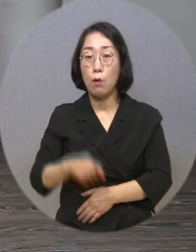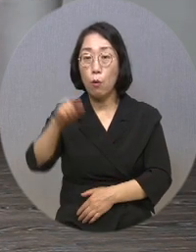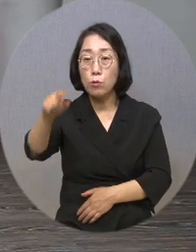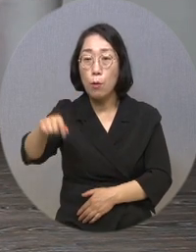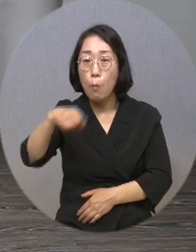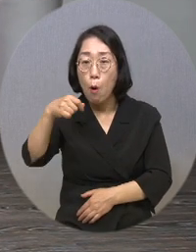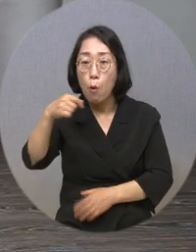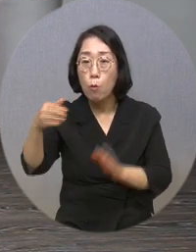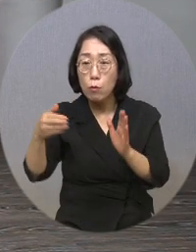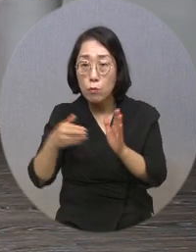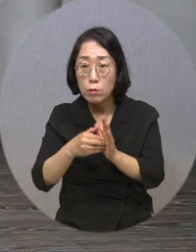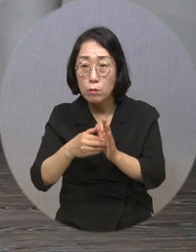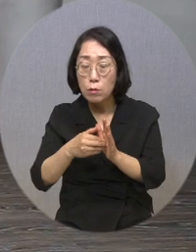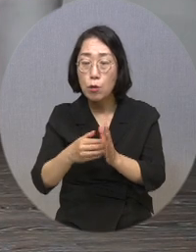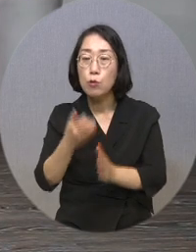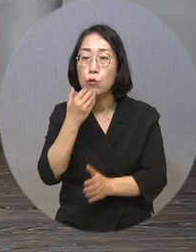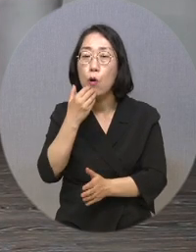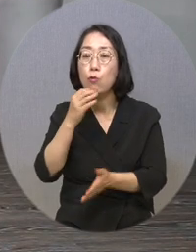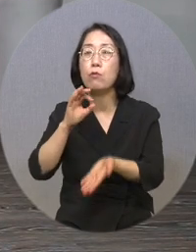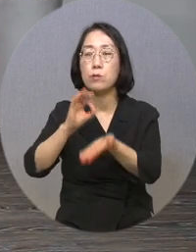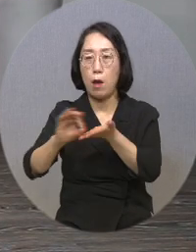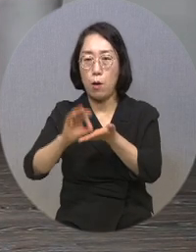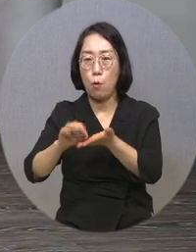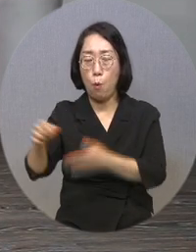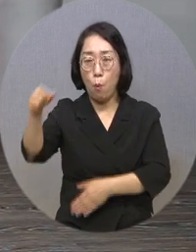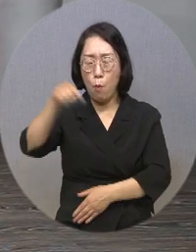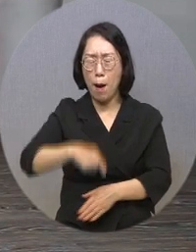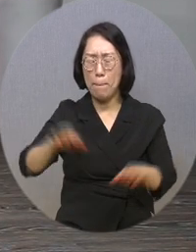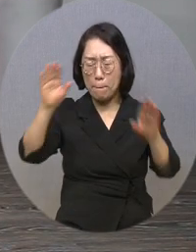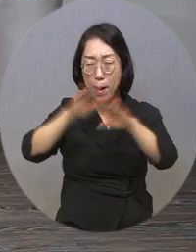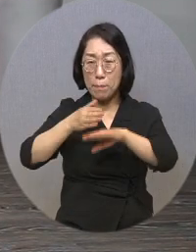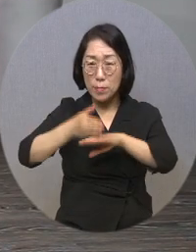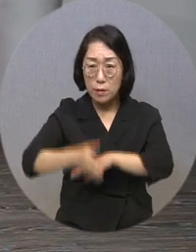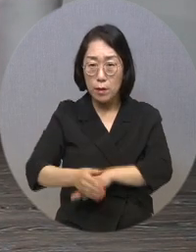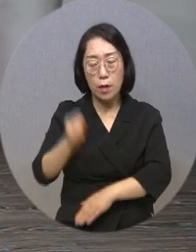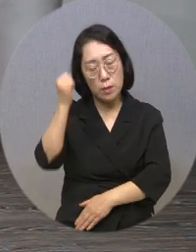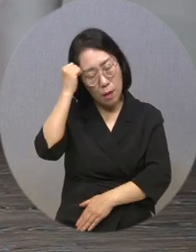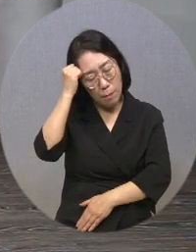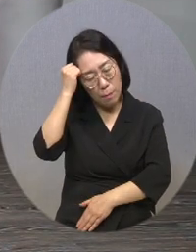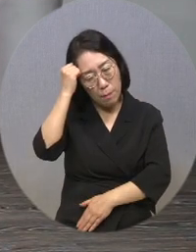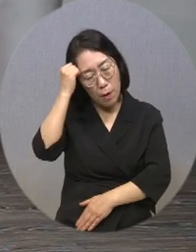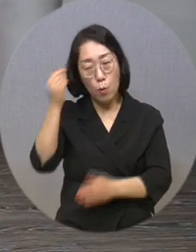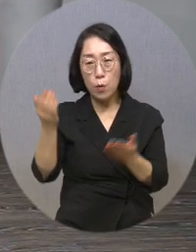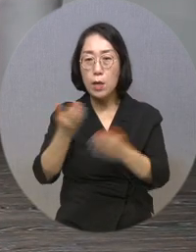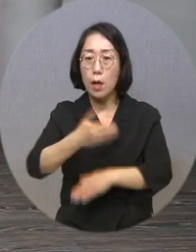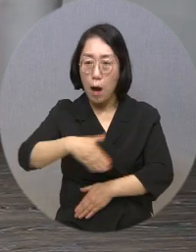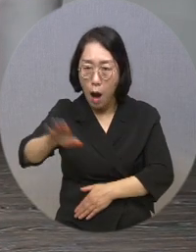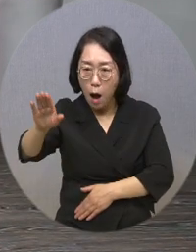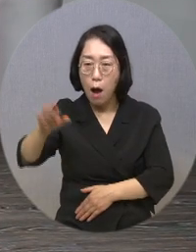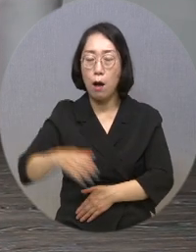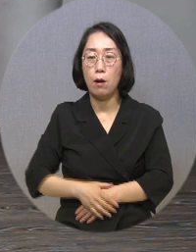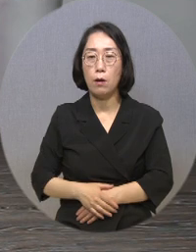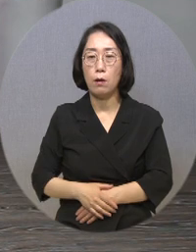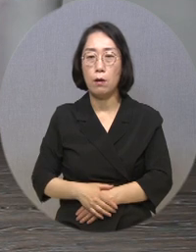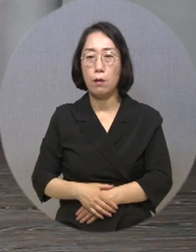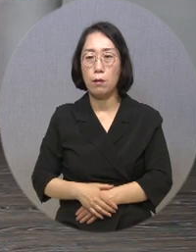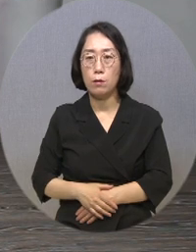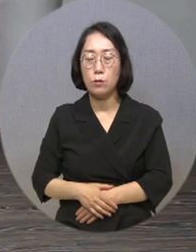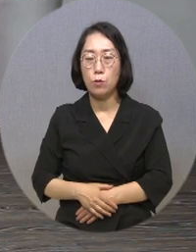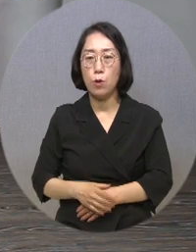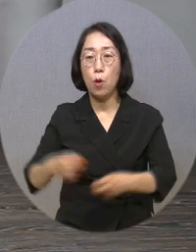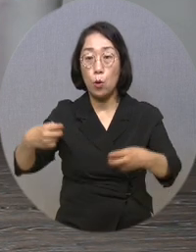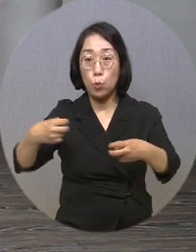오인을 서울시에 하고 잠만 자러 오는 그런 구조인 것이죠. 결국은 이 교통 대책을